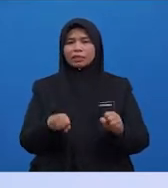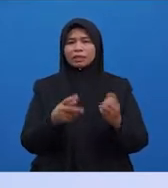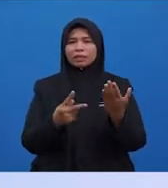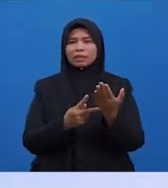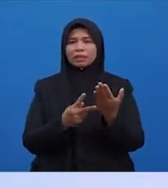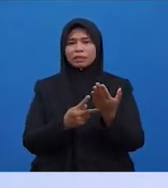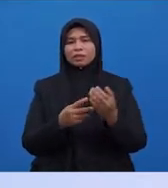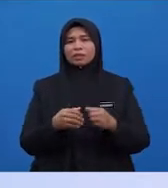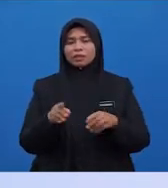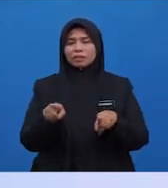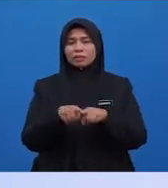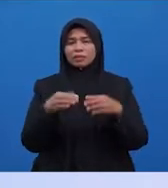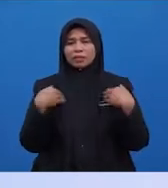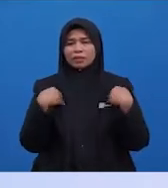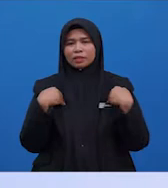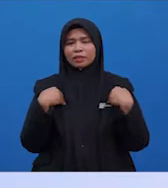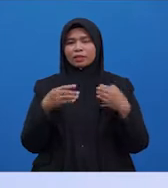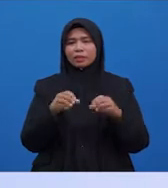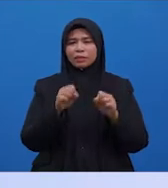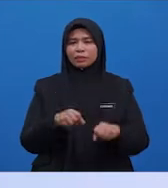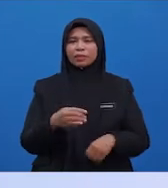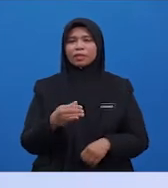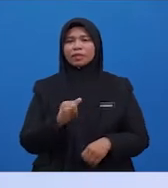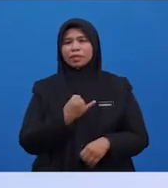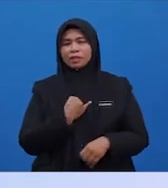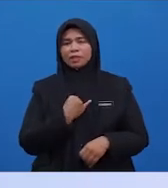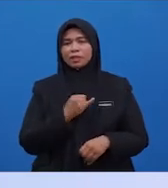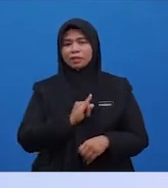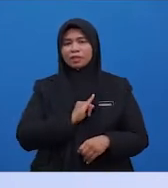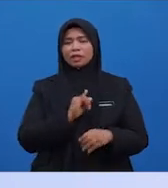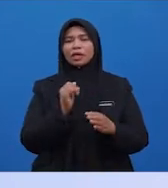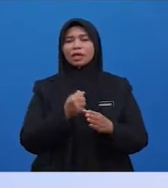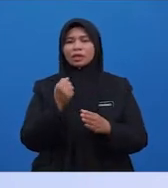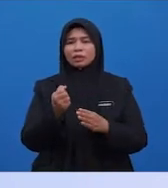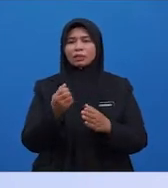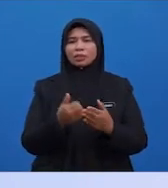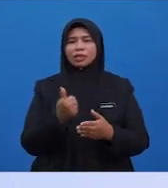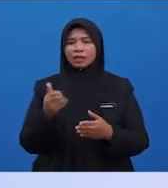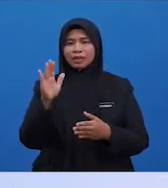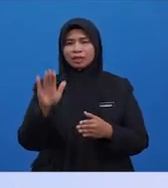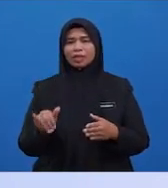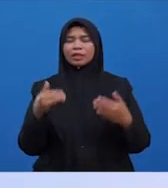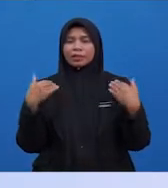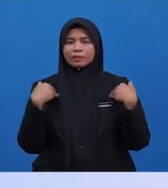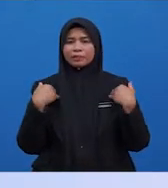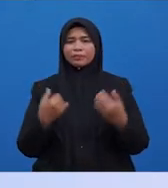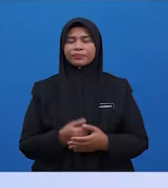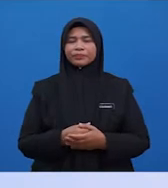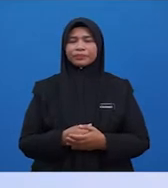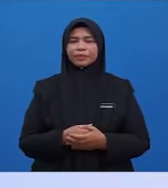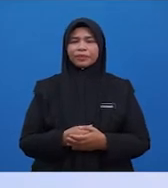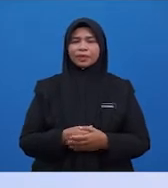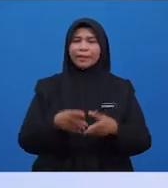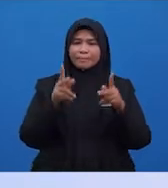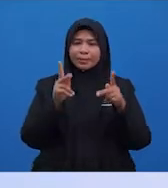organisasi sama ada dari sudut kemampuan individu atau peralatan yang dimiliki.